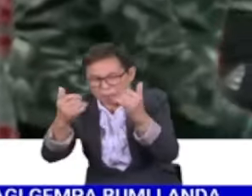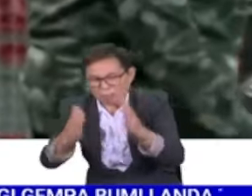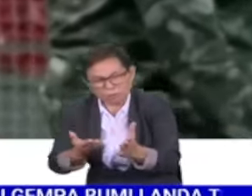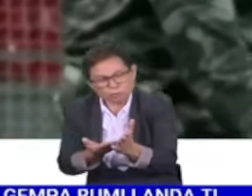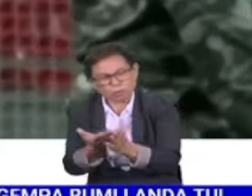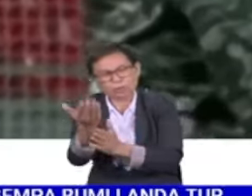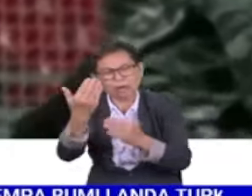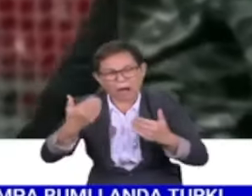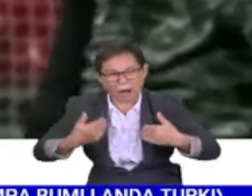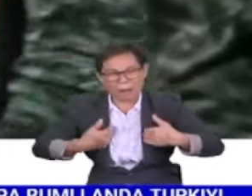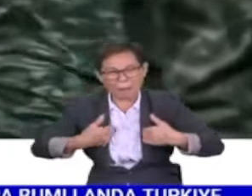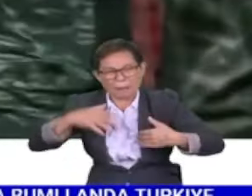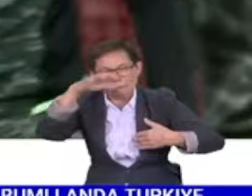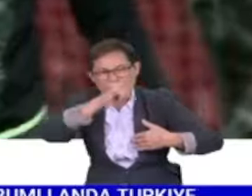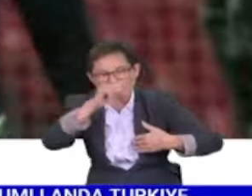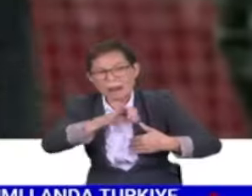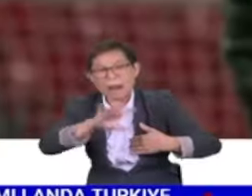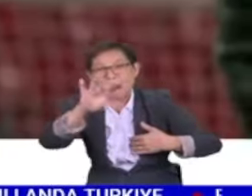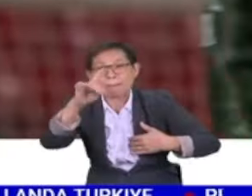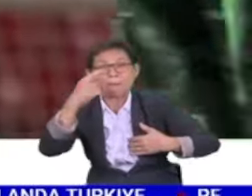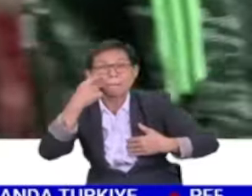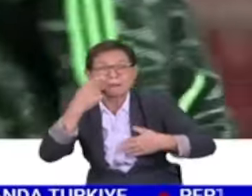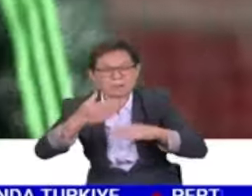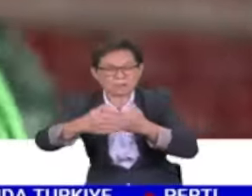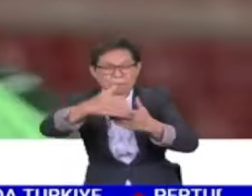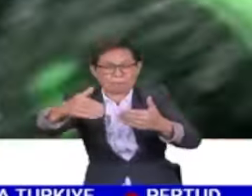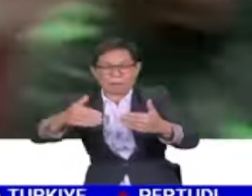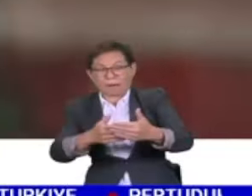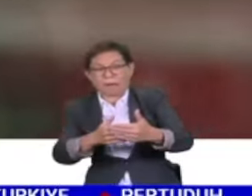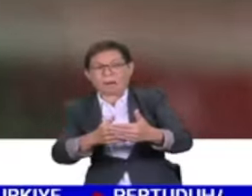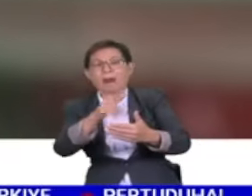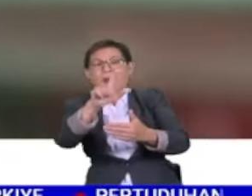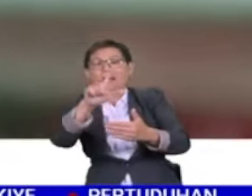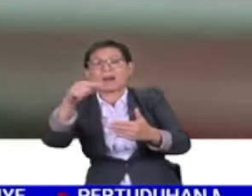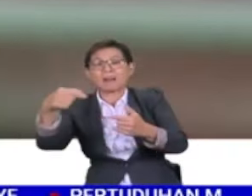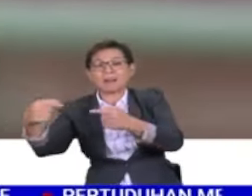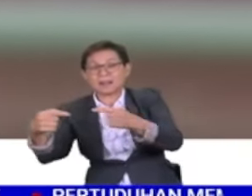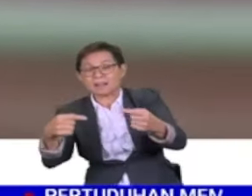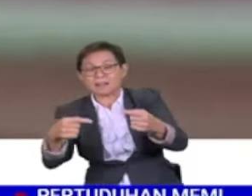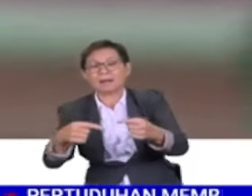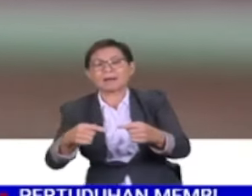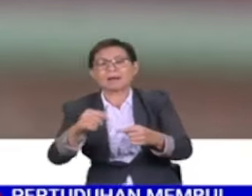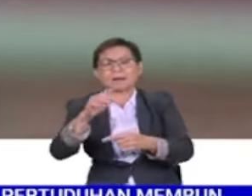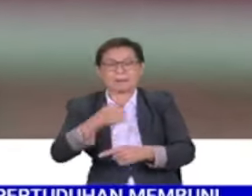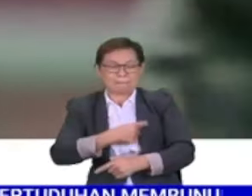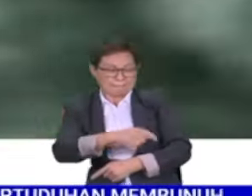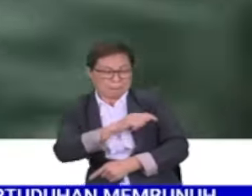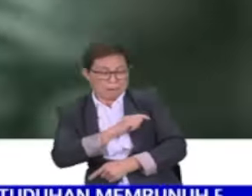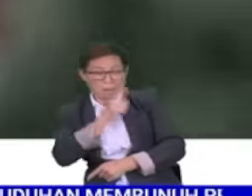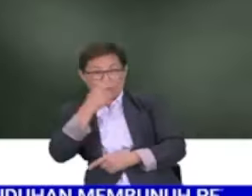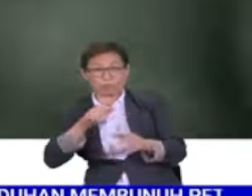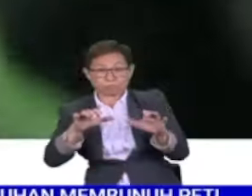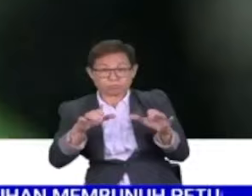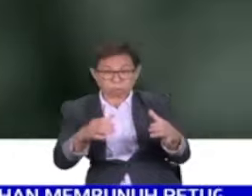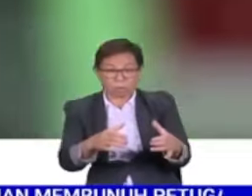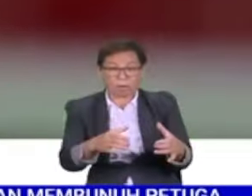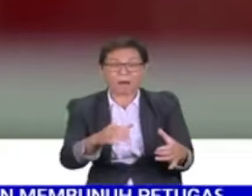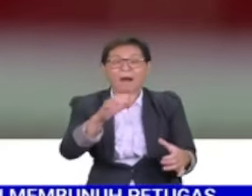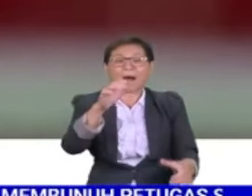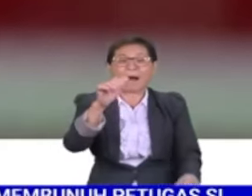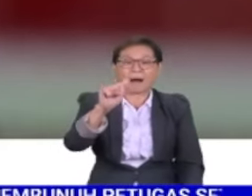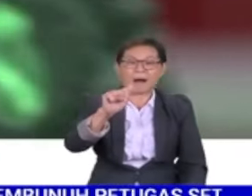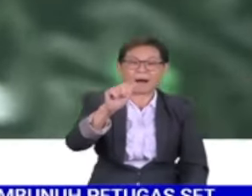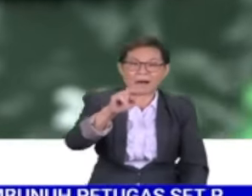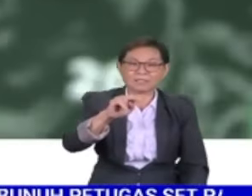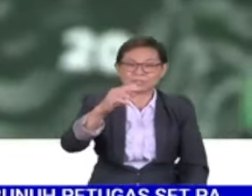sekaligus menyaksikan mereka ketinggalan 8 mata di belakang pendahulu La Liga Barcelona. Justru bagi ketua jawatannya Carlo Ancelotti,